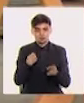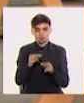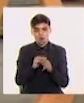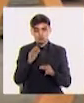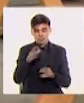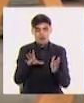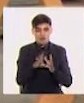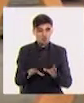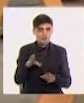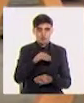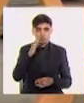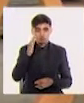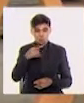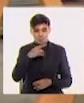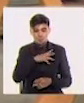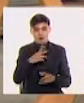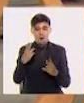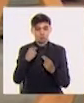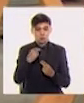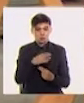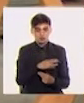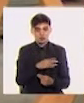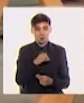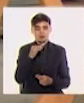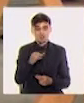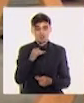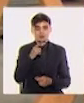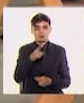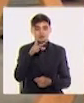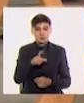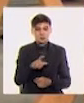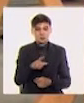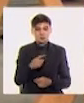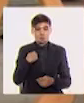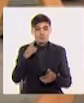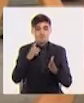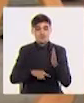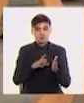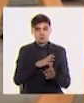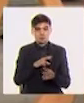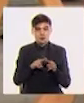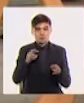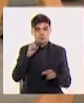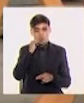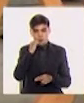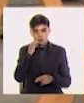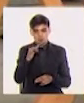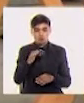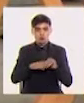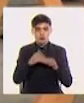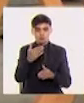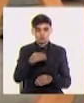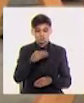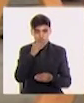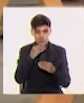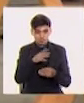барлықтарыңызда электр желісі тартылады деп уәде берген болатын. Ол кісінің енді әгі кемпірлеріміз қолынан сүйіп өзінше